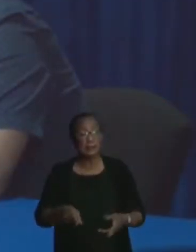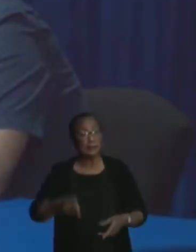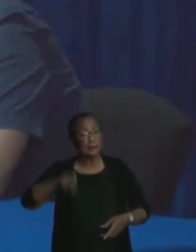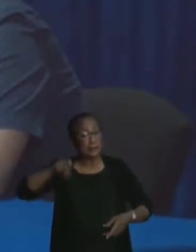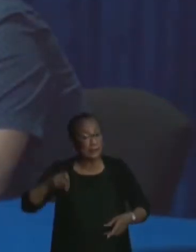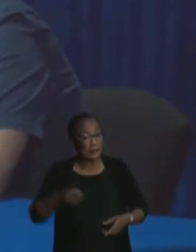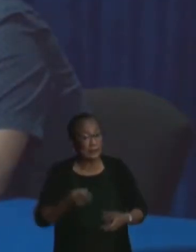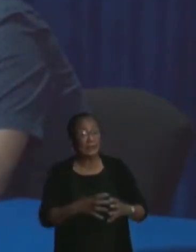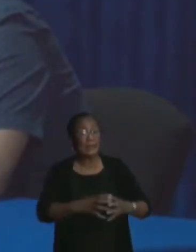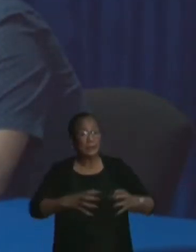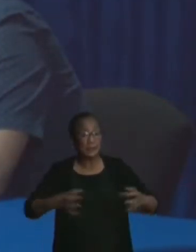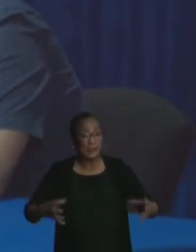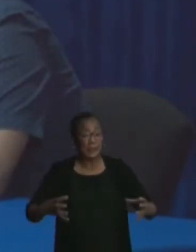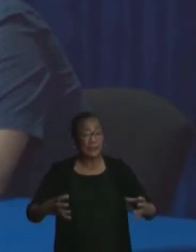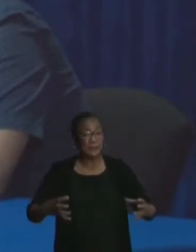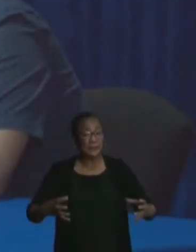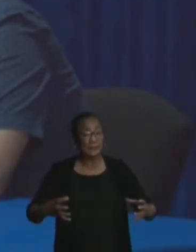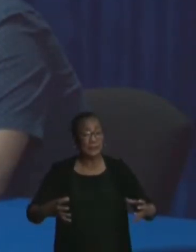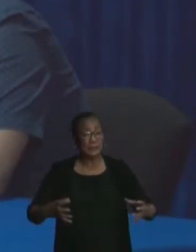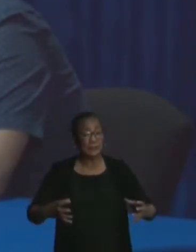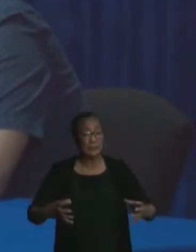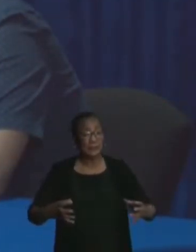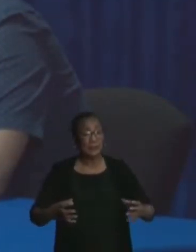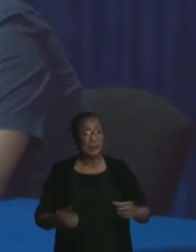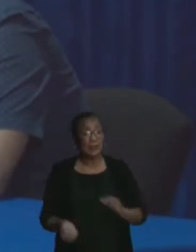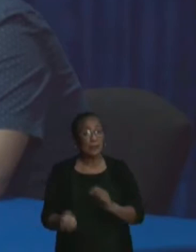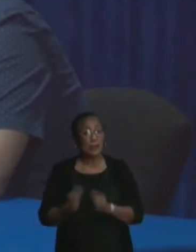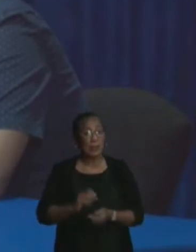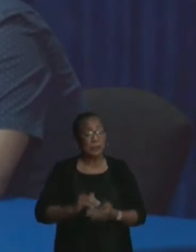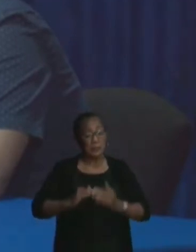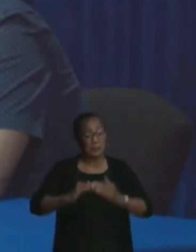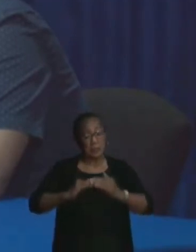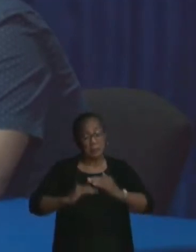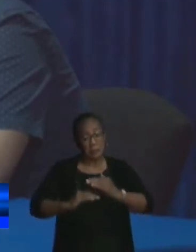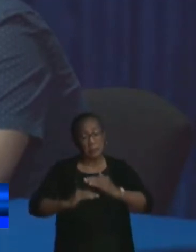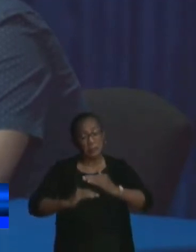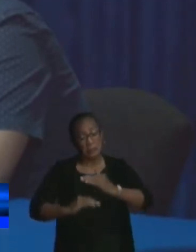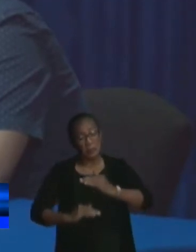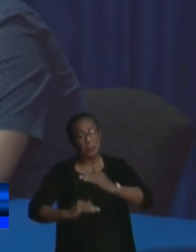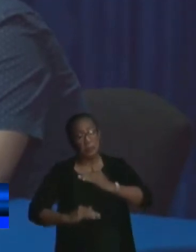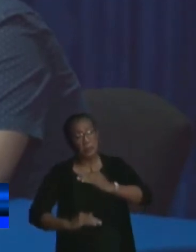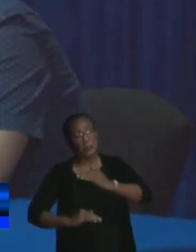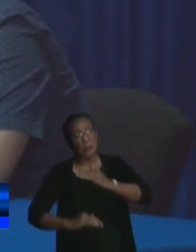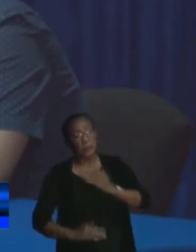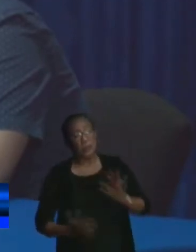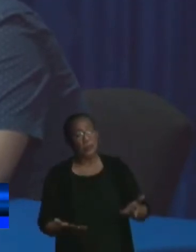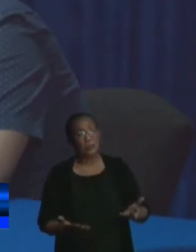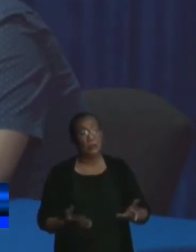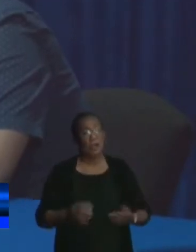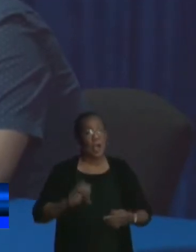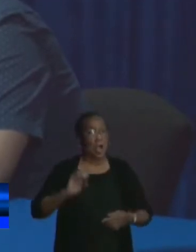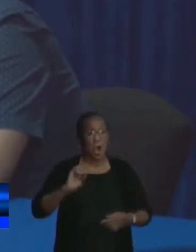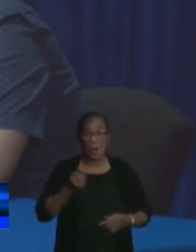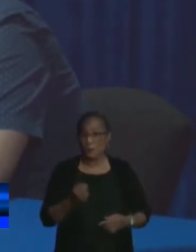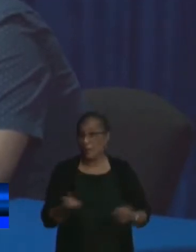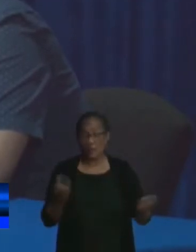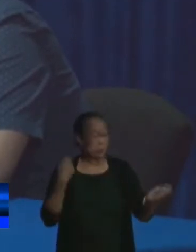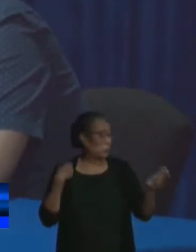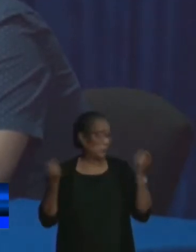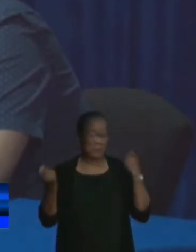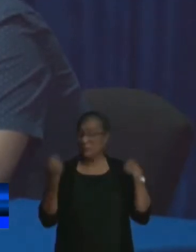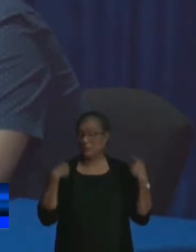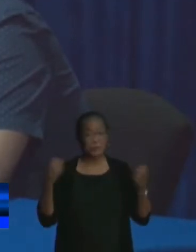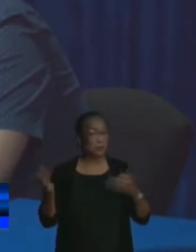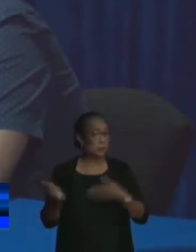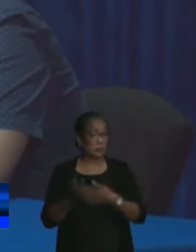zijn bedrijven die hun omzet te hebben zien terug lopen omdat winkels gesloten